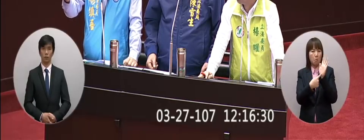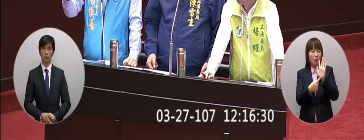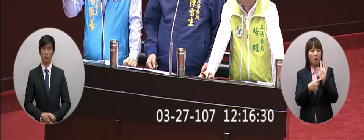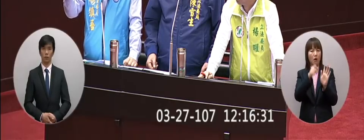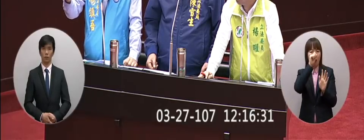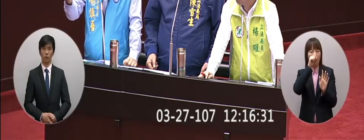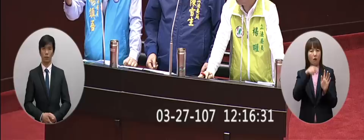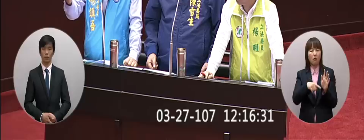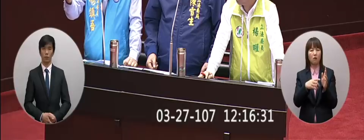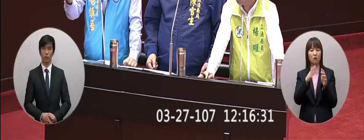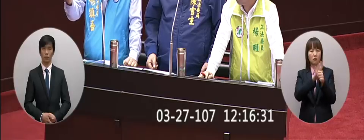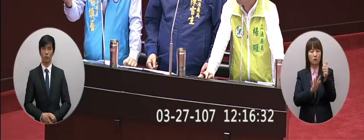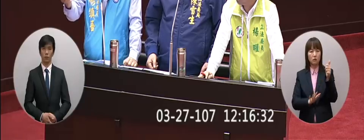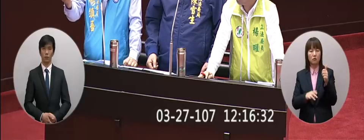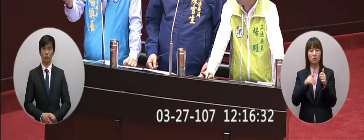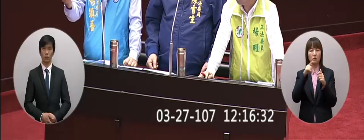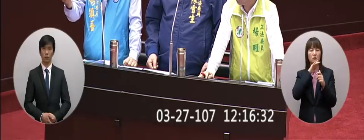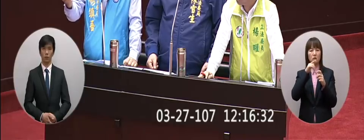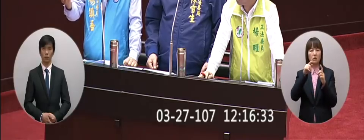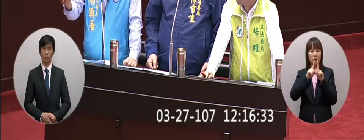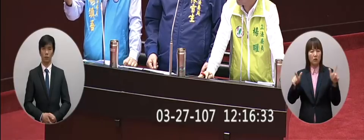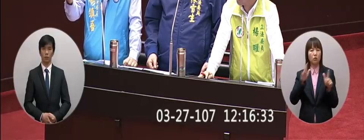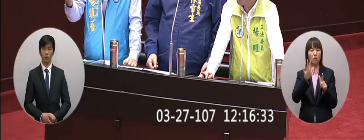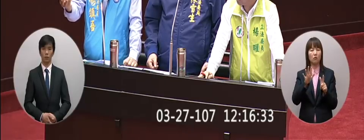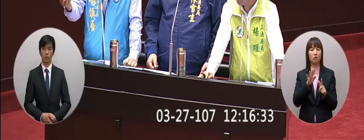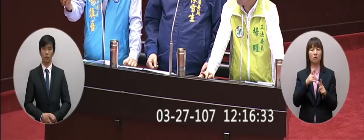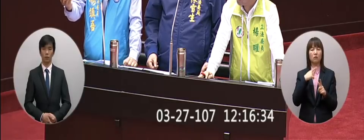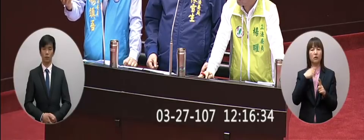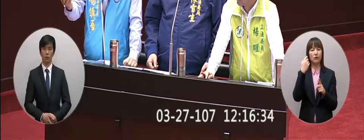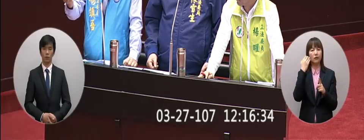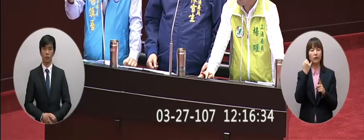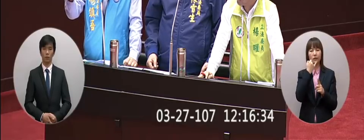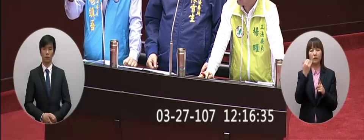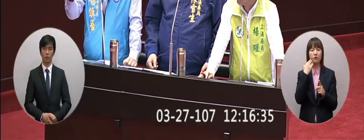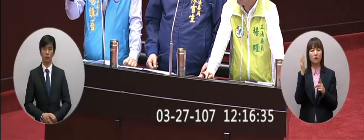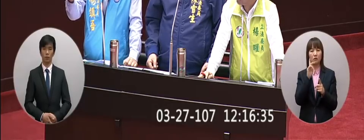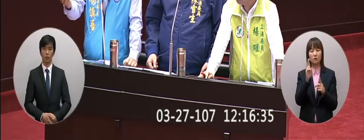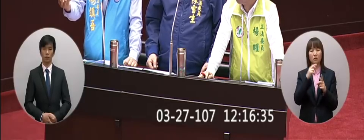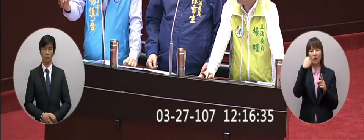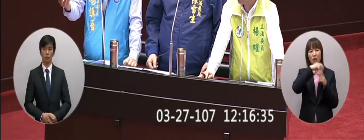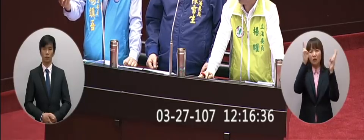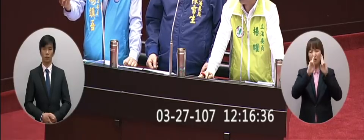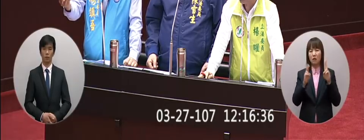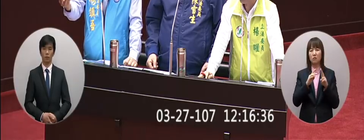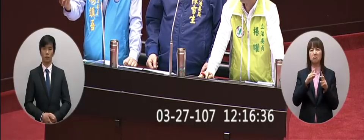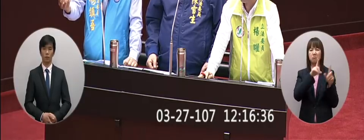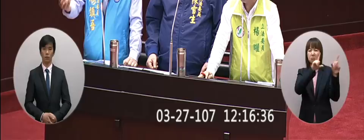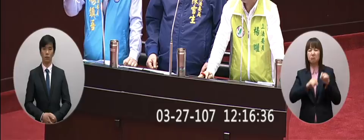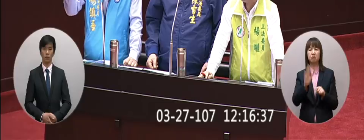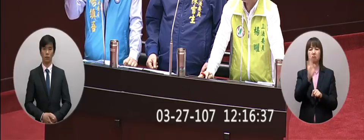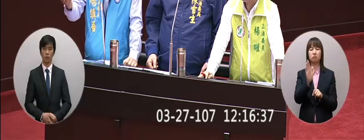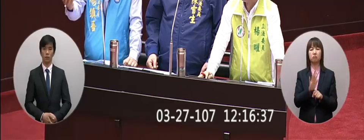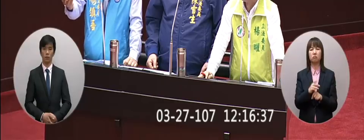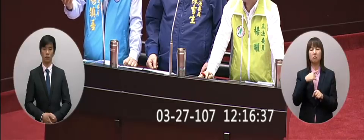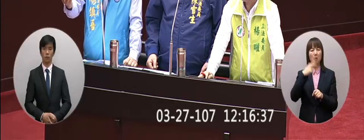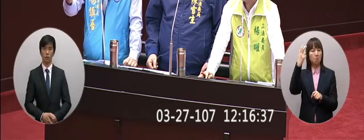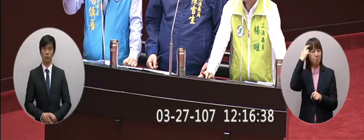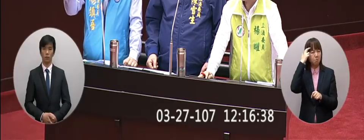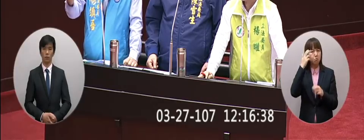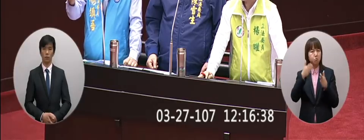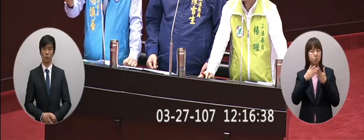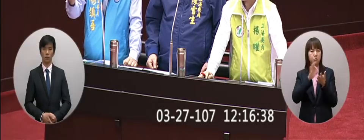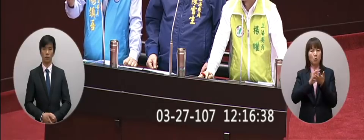建设，其实它的影响都是非常深远的。但是我们很遗憾的，台电完全听不进去，他坚持要